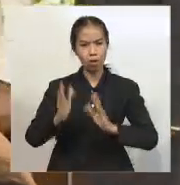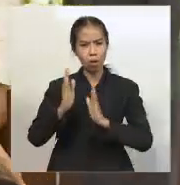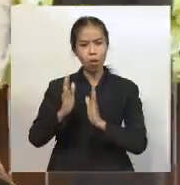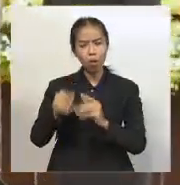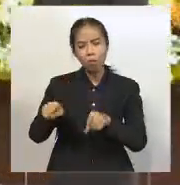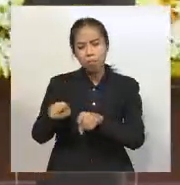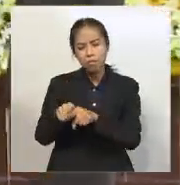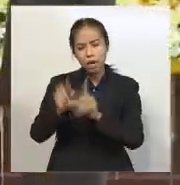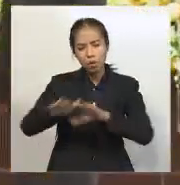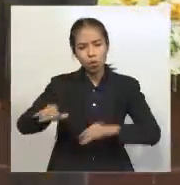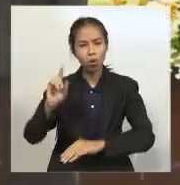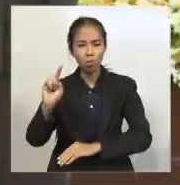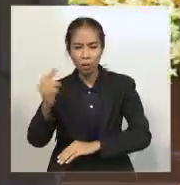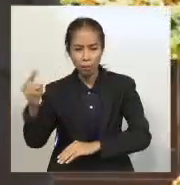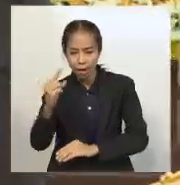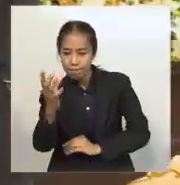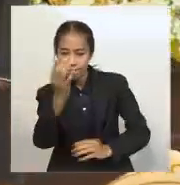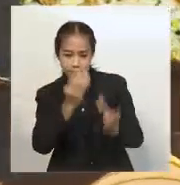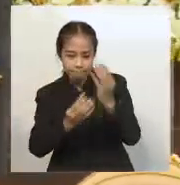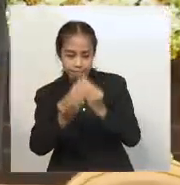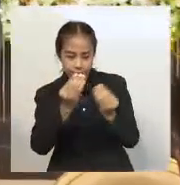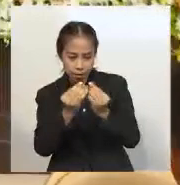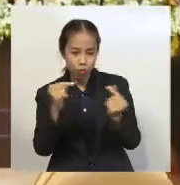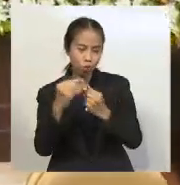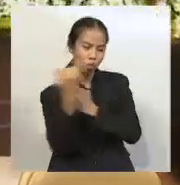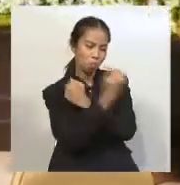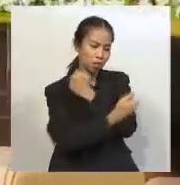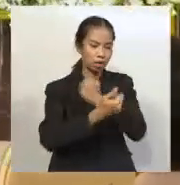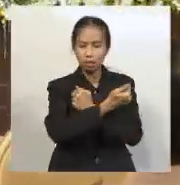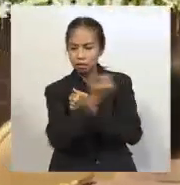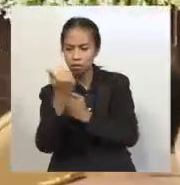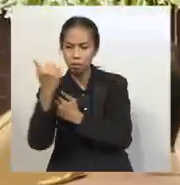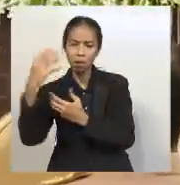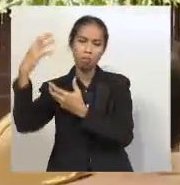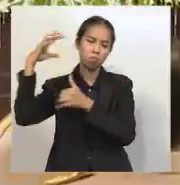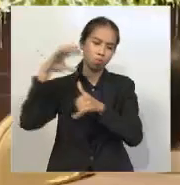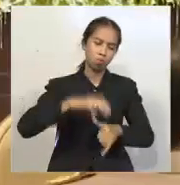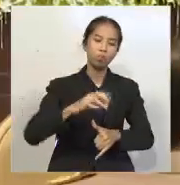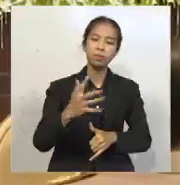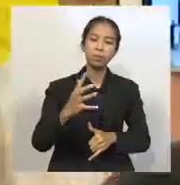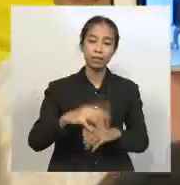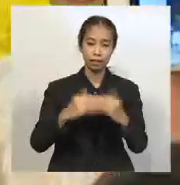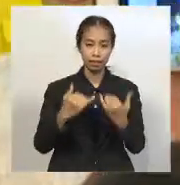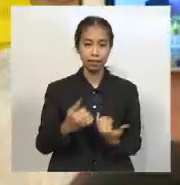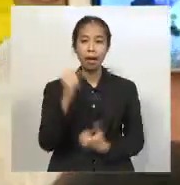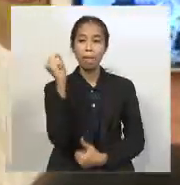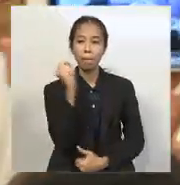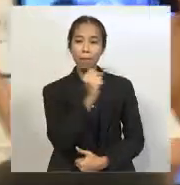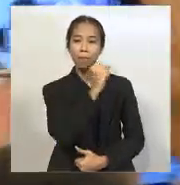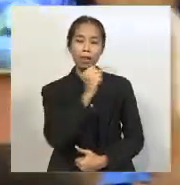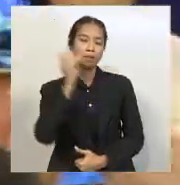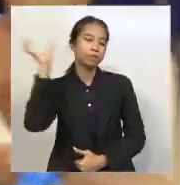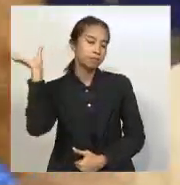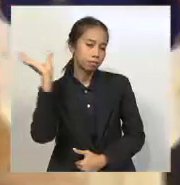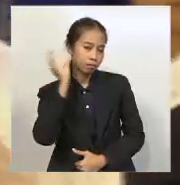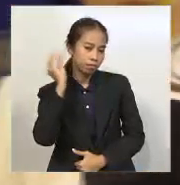ต่อไปไม่ถูกวัฒนธรรมต่างชาติครอบงำโดยท่านนายกรัฐมนตรีได้รับฟังเพลงจากศิลปินที่ผ่านเข้าร